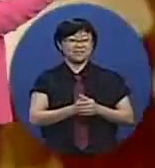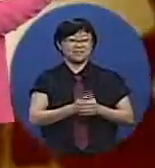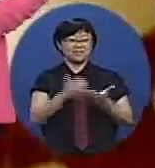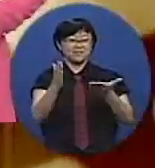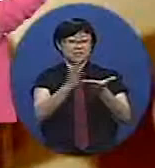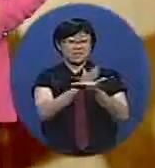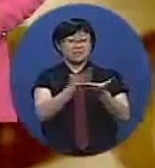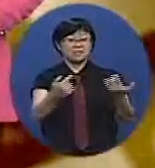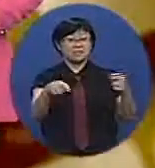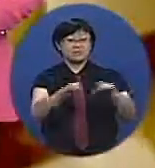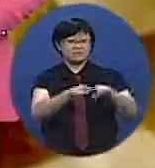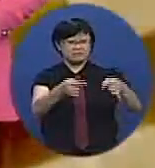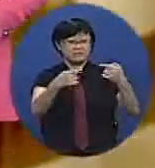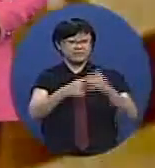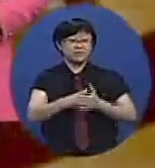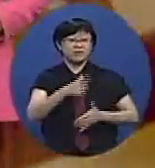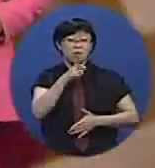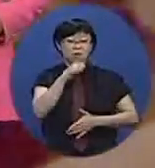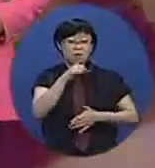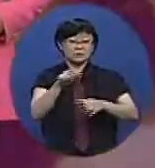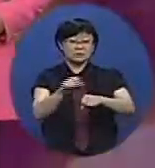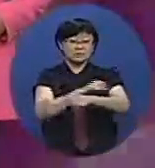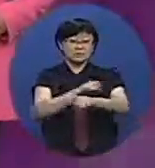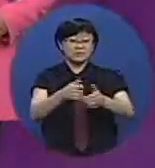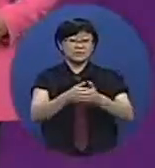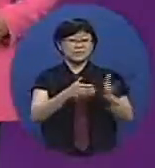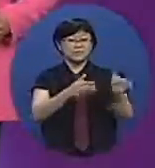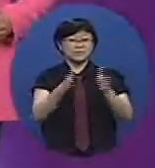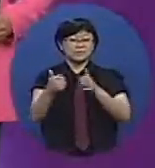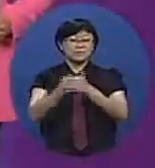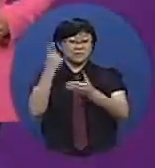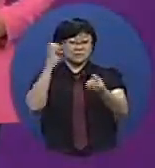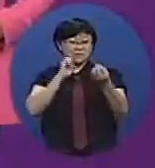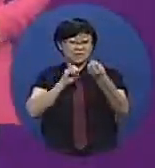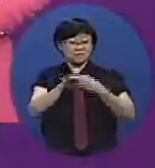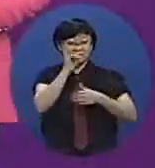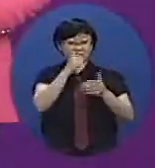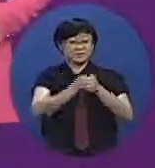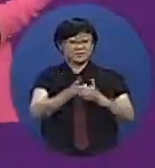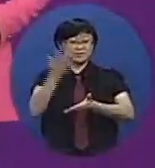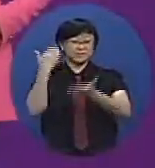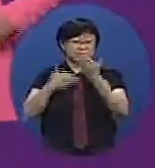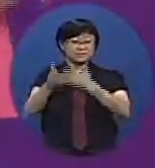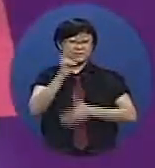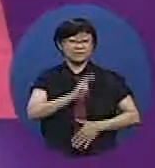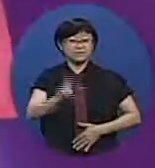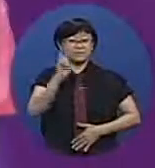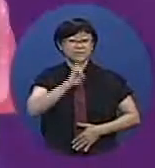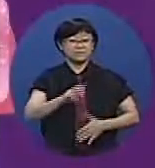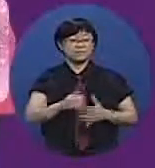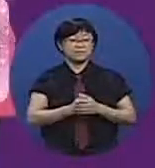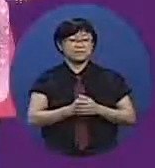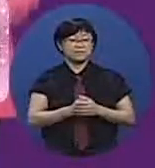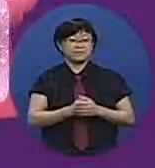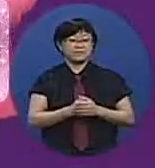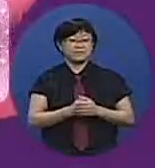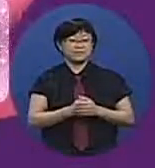나눔을 함께 하시고자 월요일에 특별히 준비한 퀴즈가 있죠. 네. 브루의